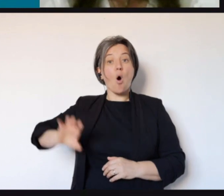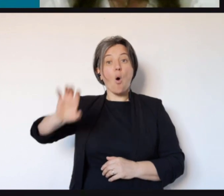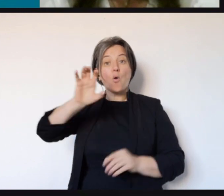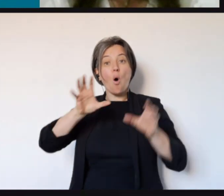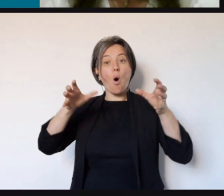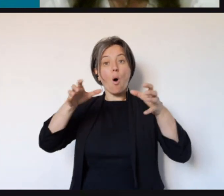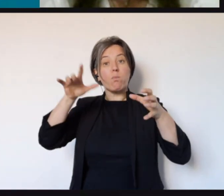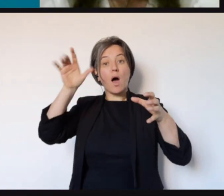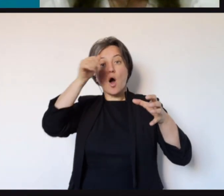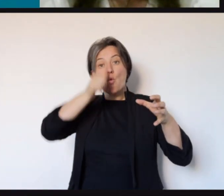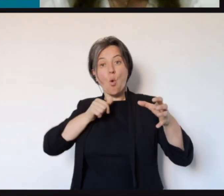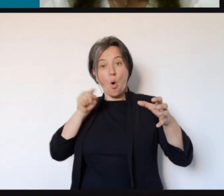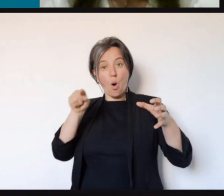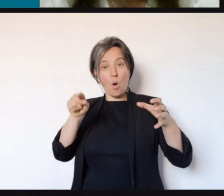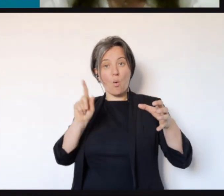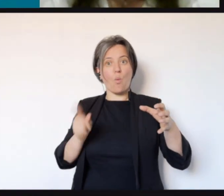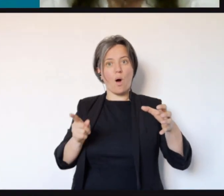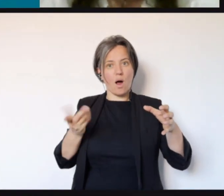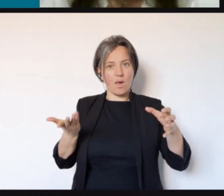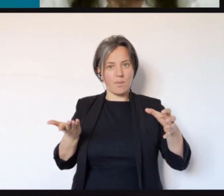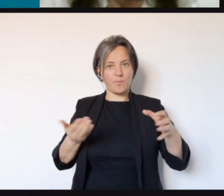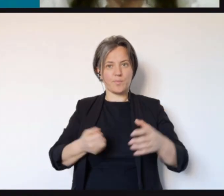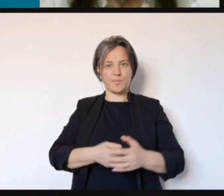dell'Europa, perché